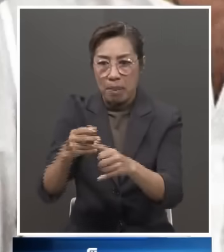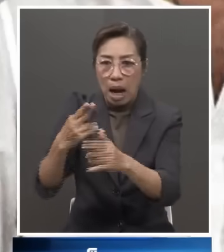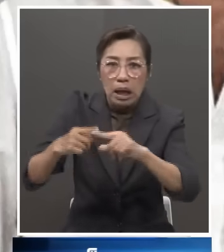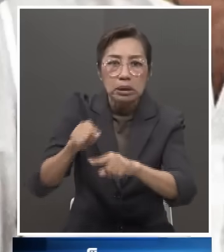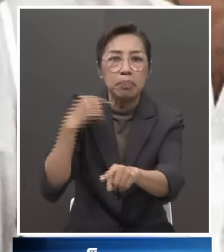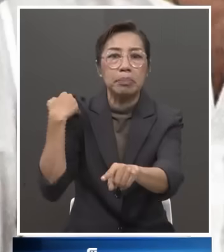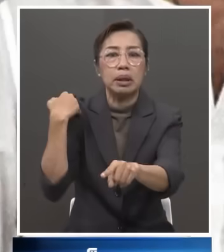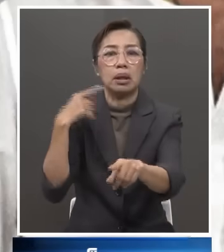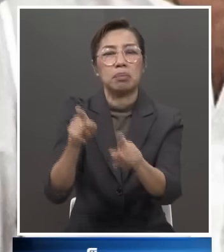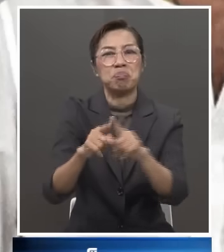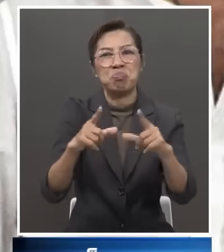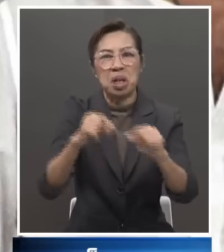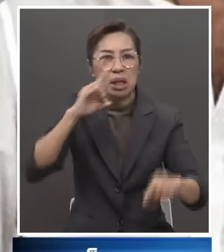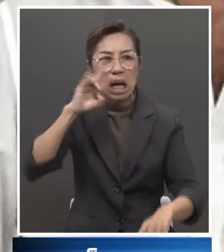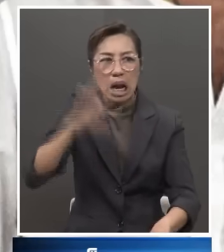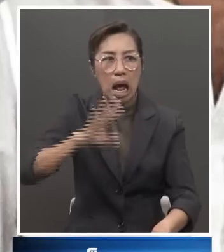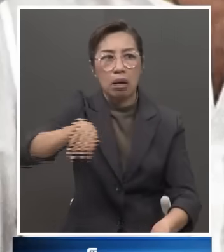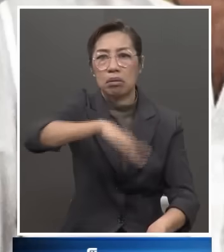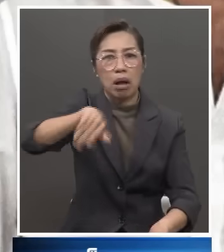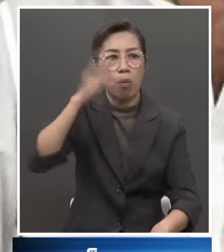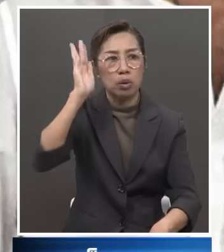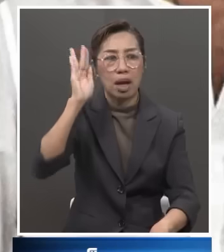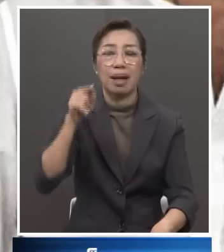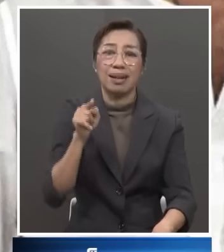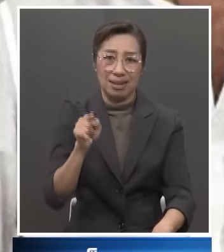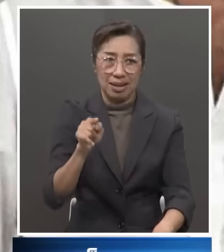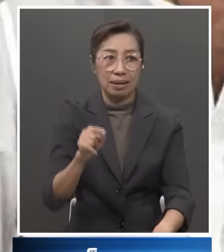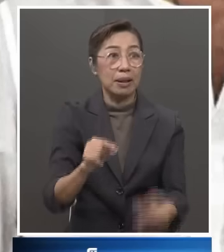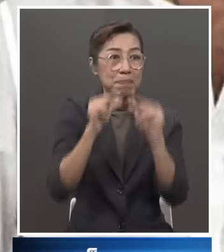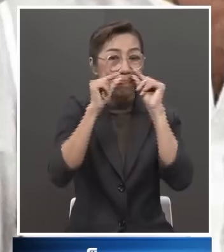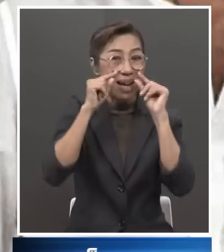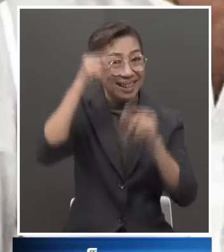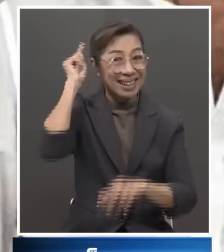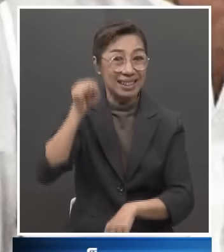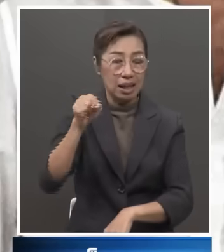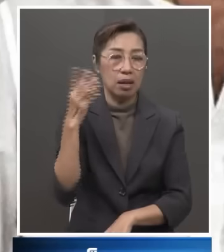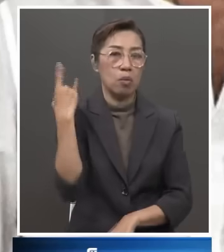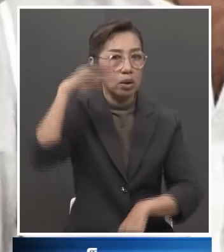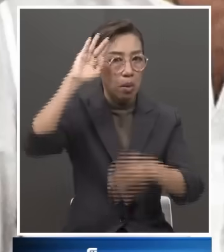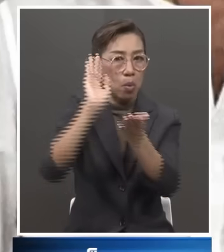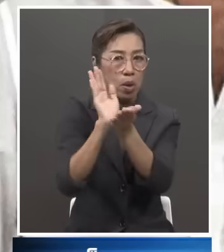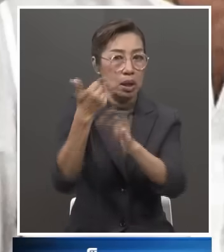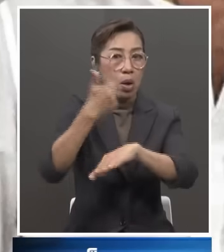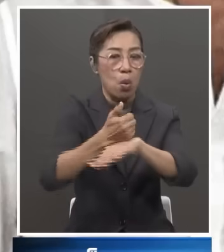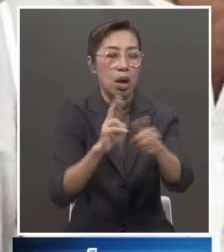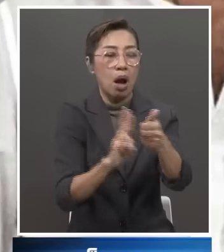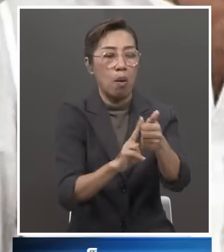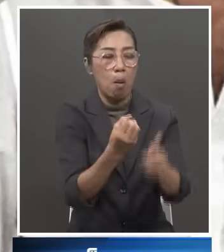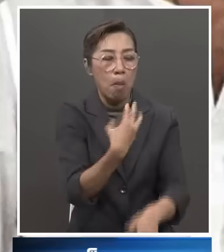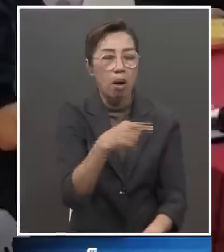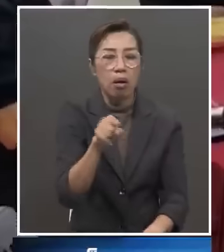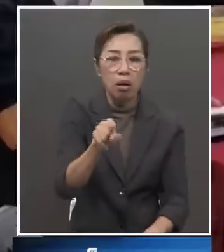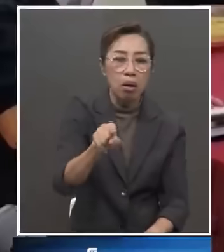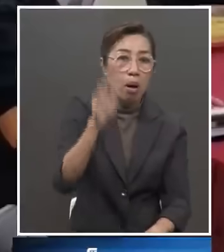พื้นที่ก็คือคดีแบบโอโหรุนแรงทั้งนั้นน่ะครับครับปรากฏว่าเมื่อวานนี้เนี่ยเนี่ยฮะรองผปตรออกมาเปิดเผยสาเหตุว่าทำไม